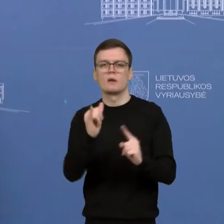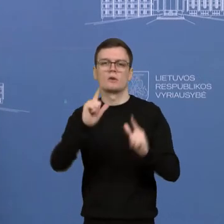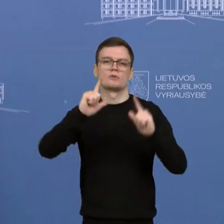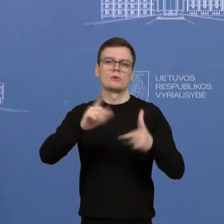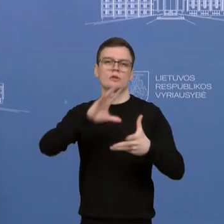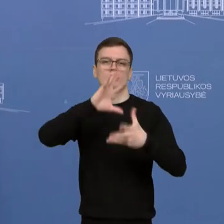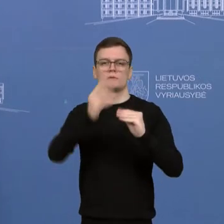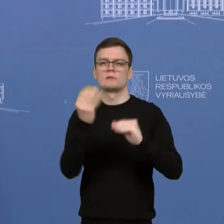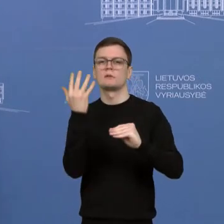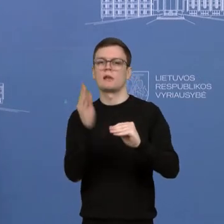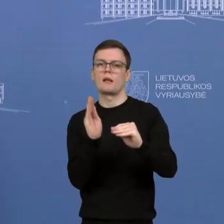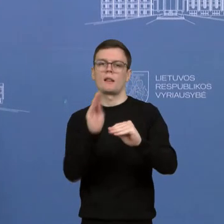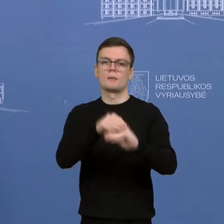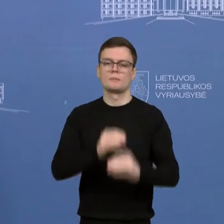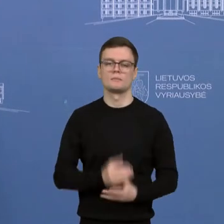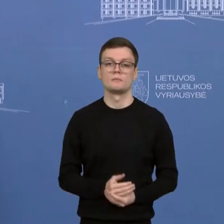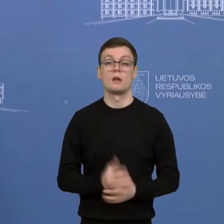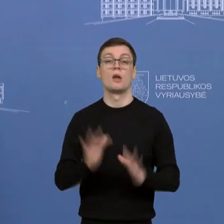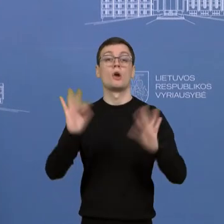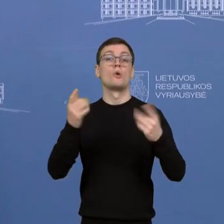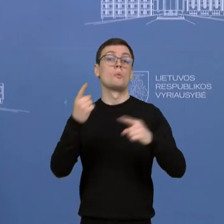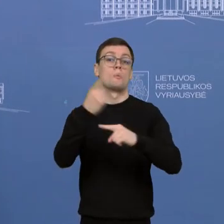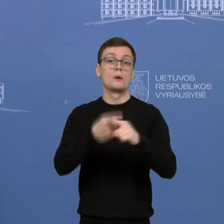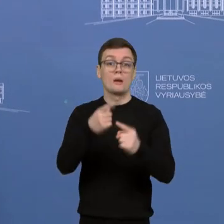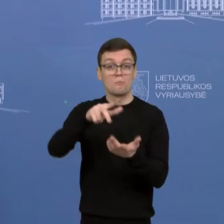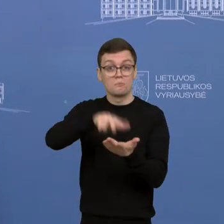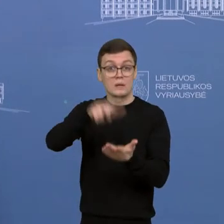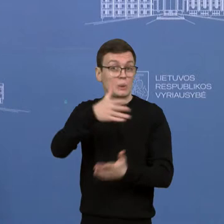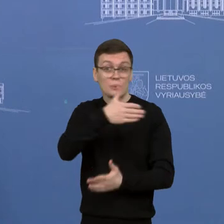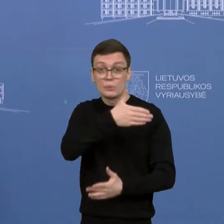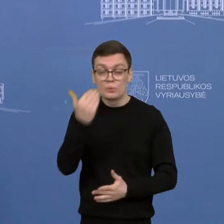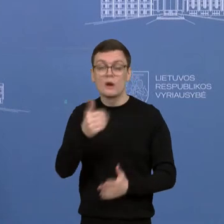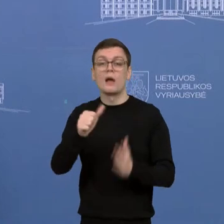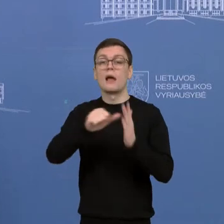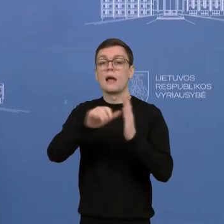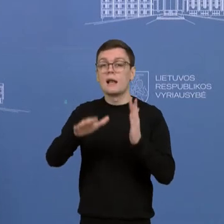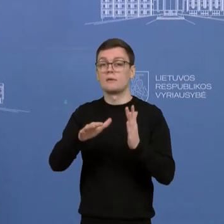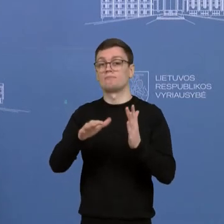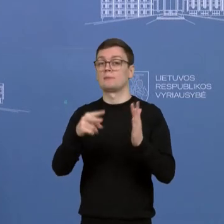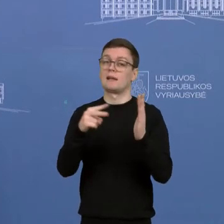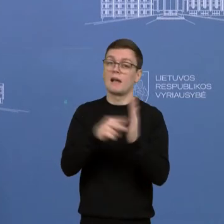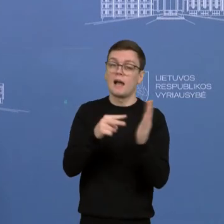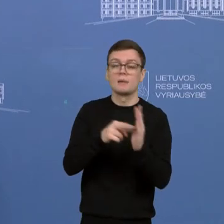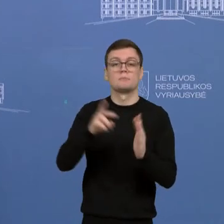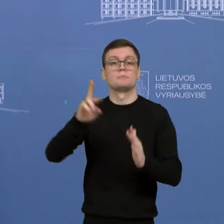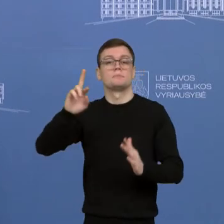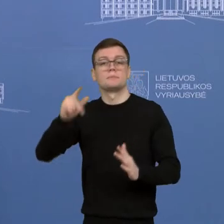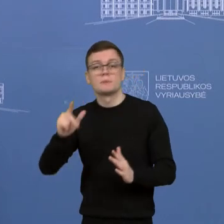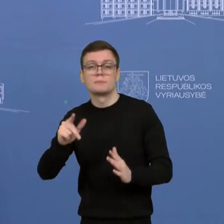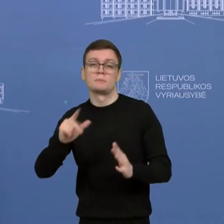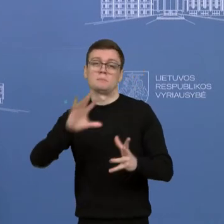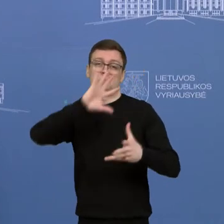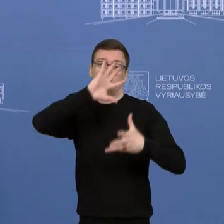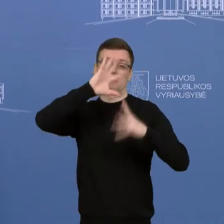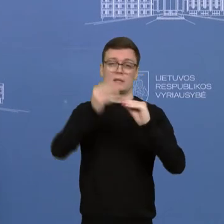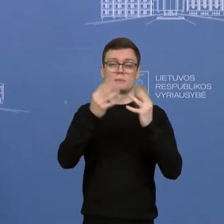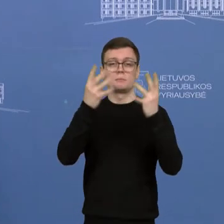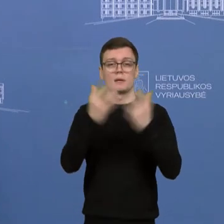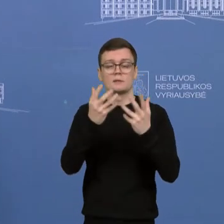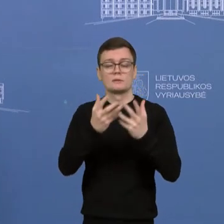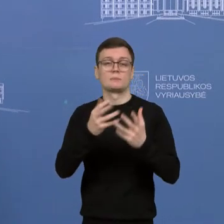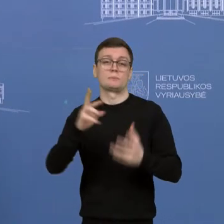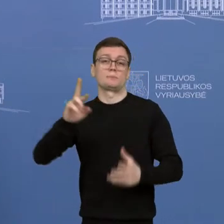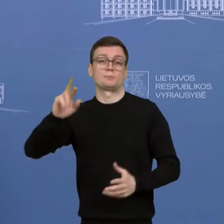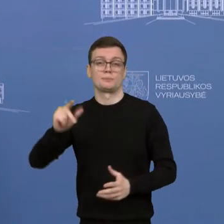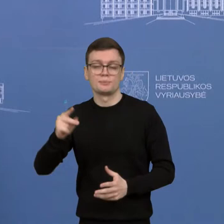šitų priemonių, tai elektros kainų augimas įvertinus visus visuomeninio tiekimo kaštus auktų